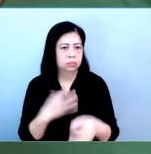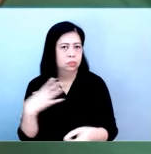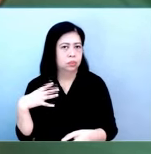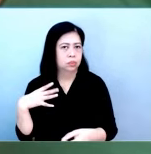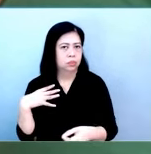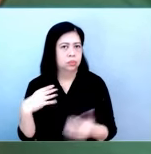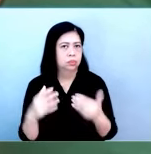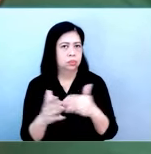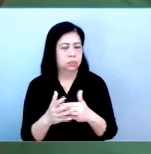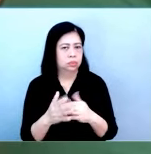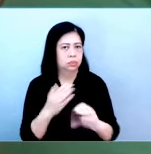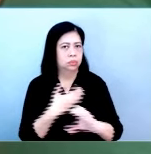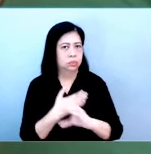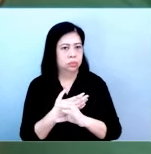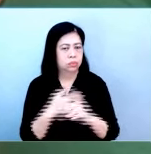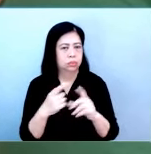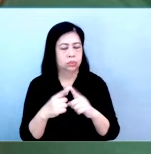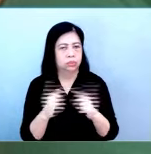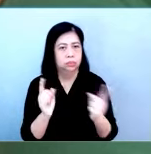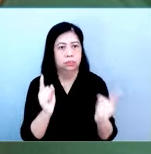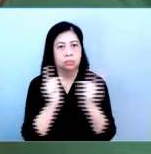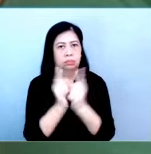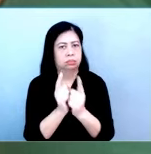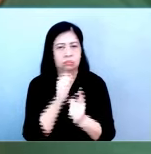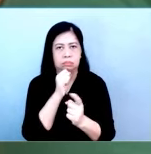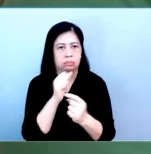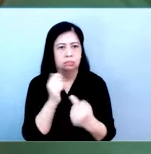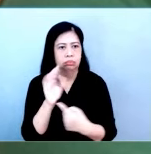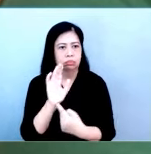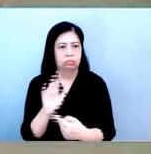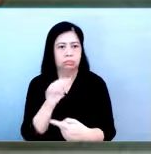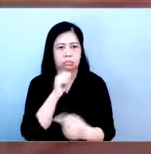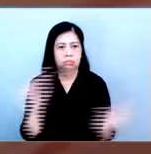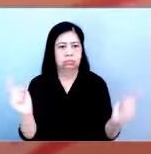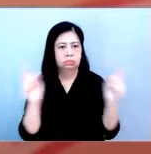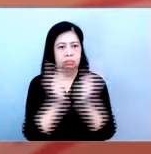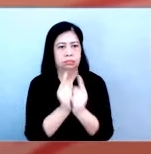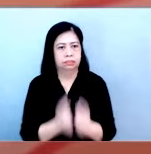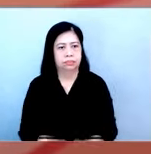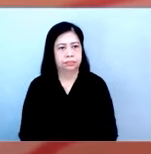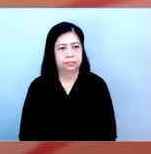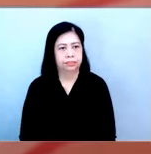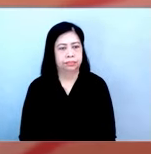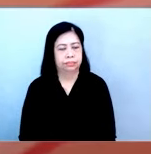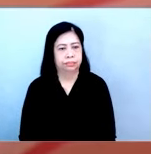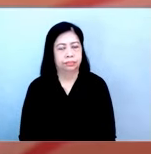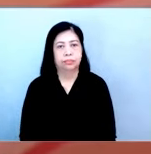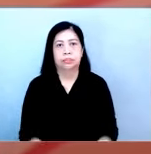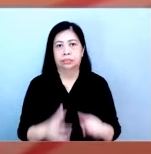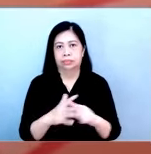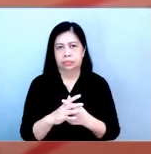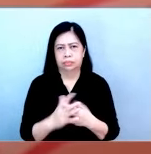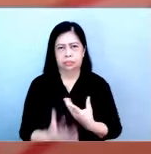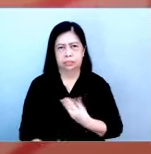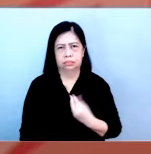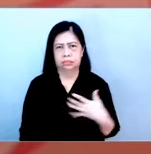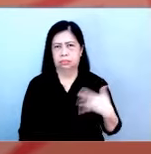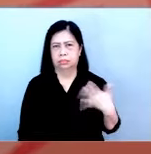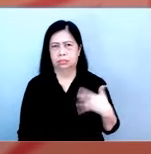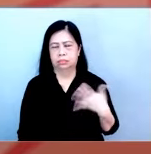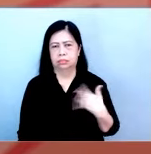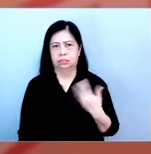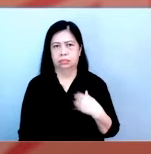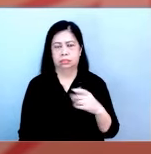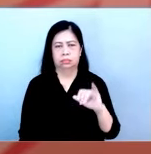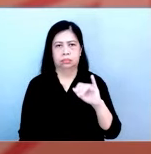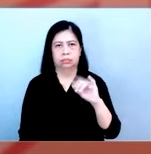panibagong kontrata para makipagkita. Hindi na po nakikipagkita. Nagsimula raw kutuban si Beng nang patayin ang